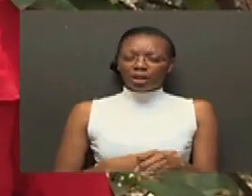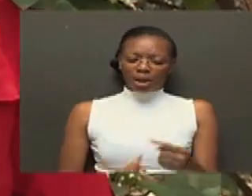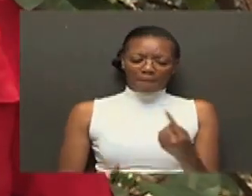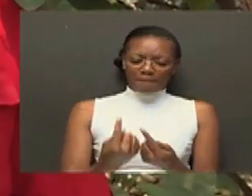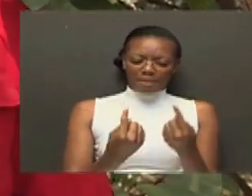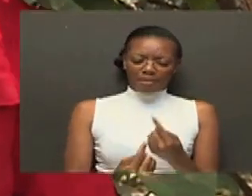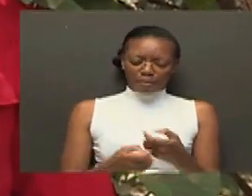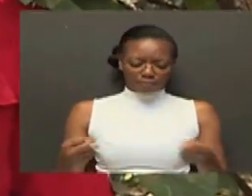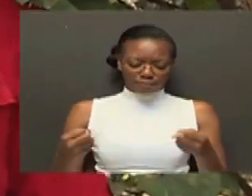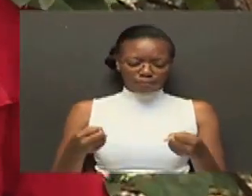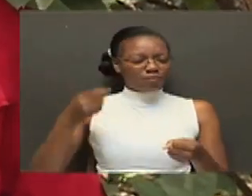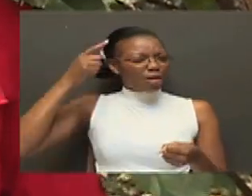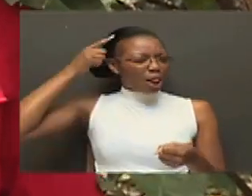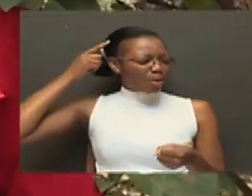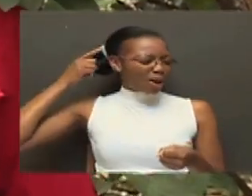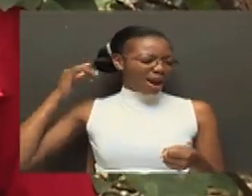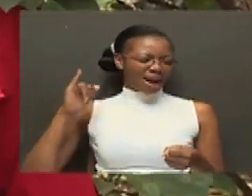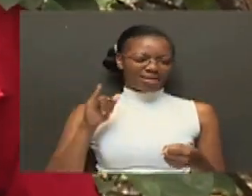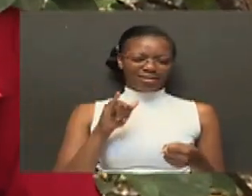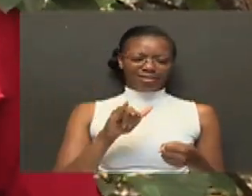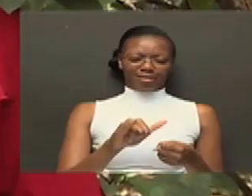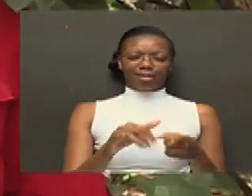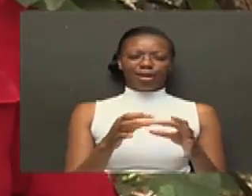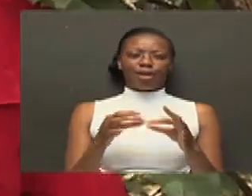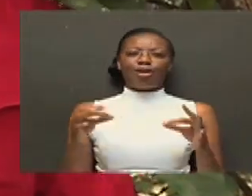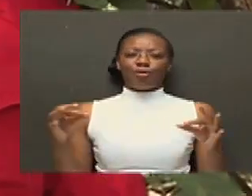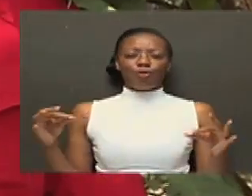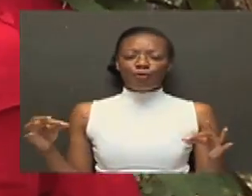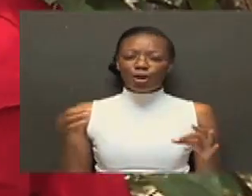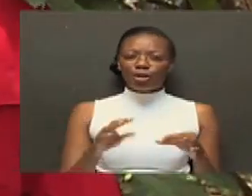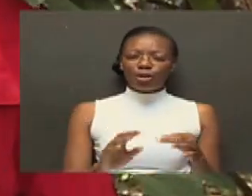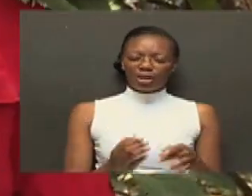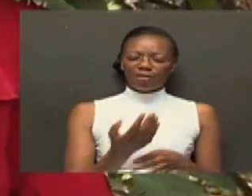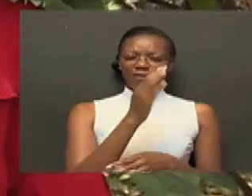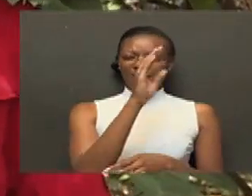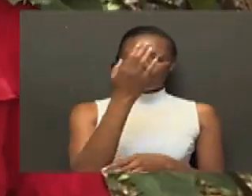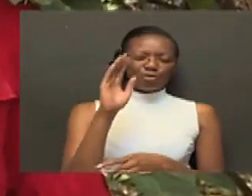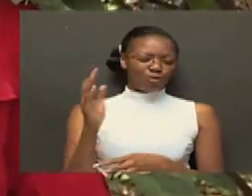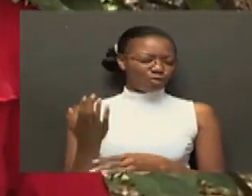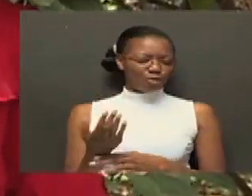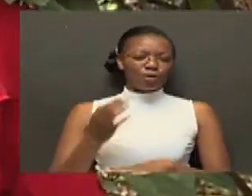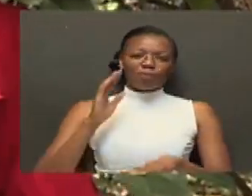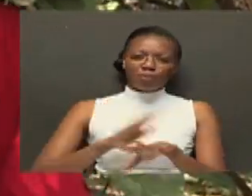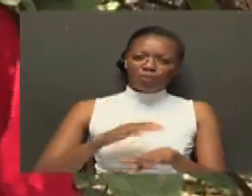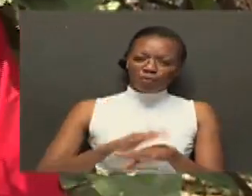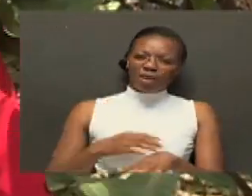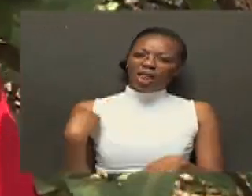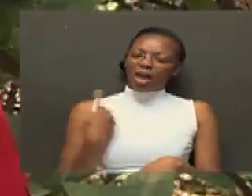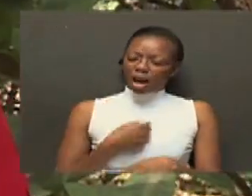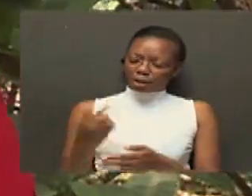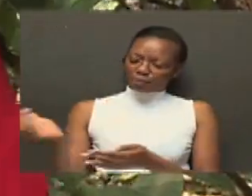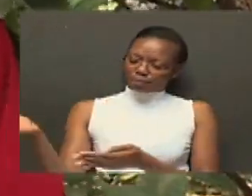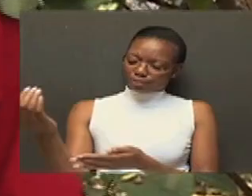Ndio inaitwa muti shuma na Kikuyu. Kwa hivyo hii plant kwa nyuma yangu tuliweza